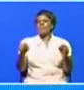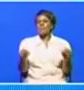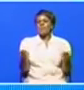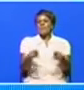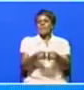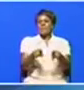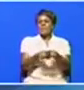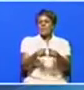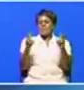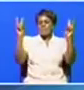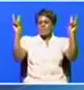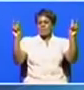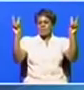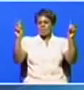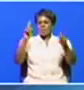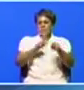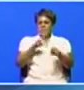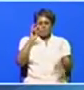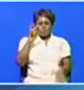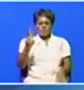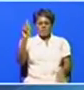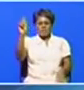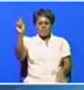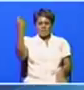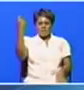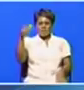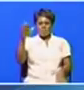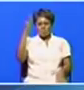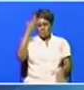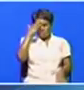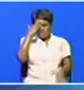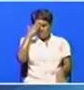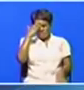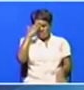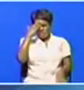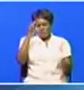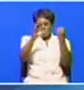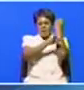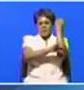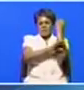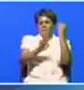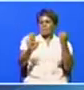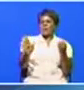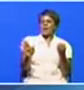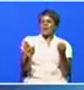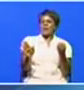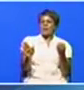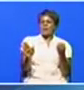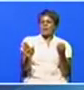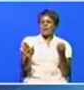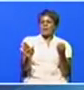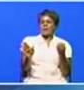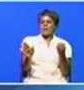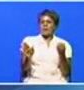pia katika hilo swala wakati ambapo unaangalia Kenya ambayo unaithamini, Kenya ambayo ulikuwa unasema heri nchi yangu kuliko kule